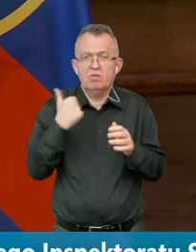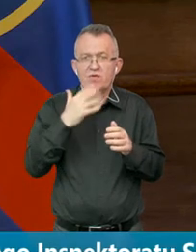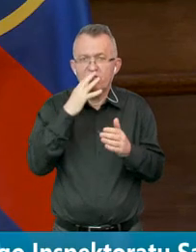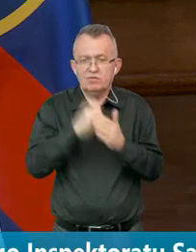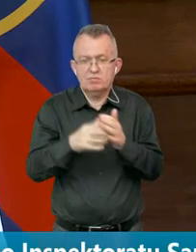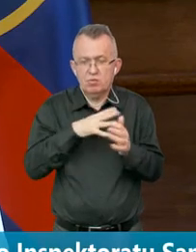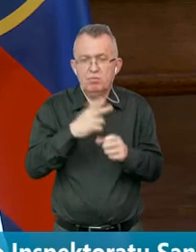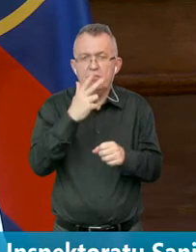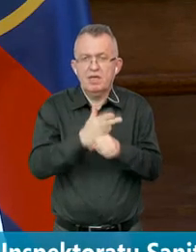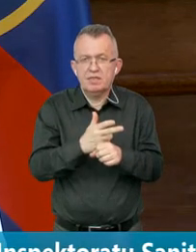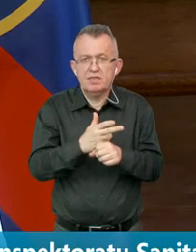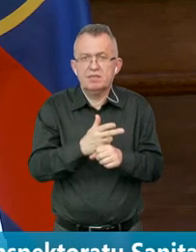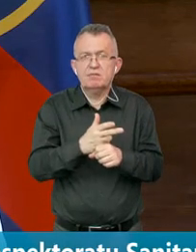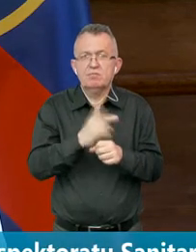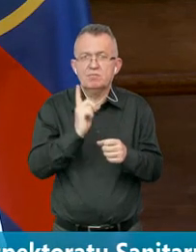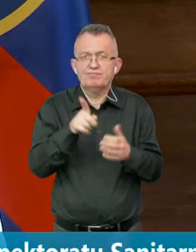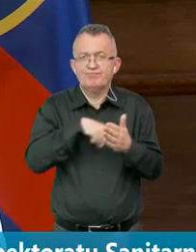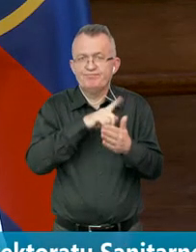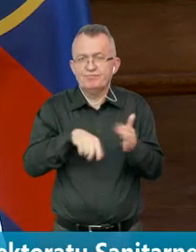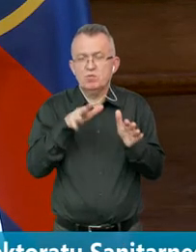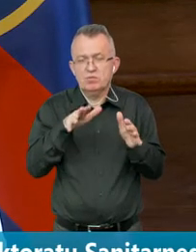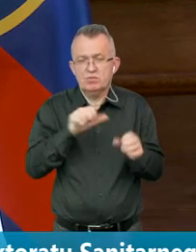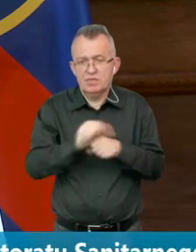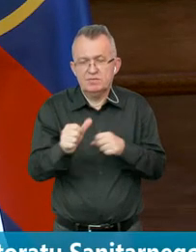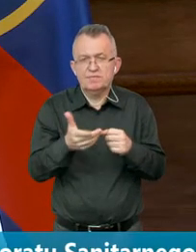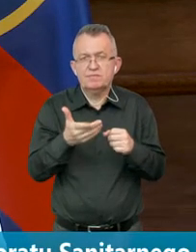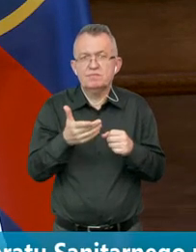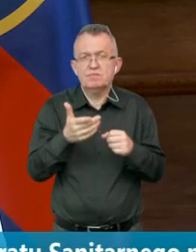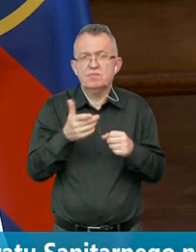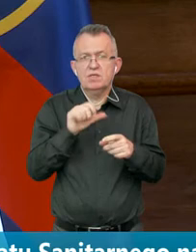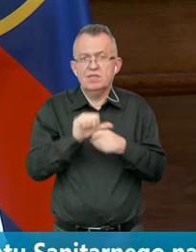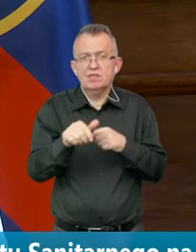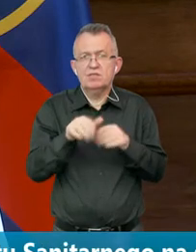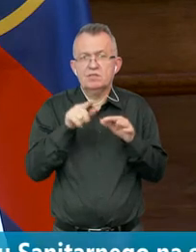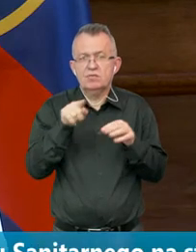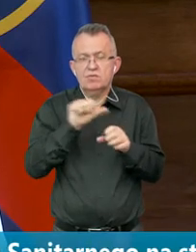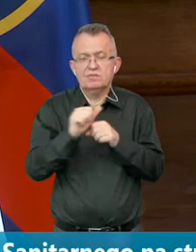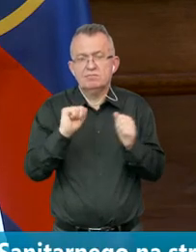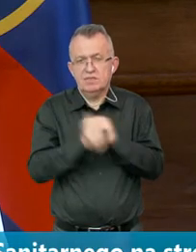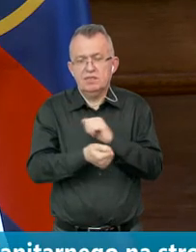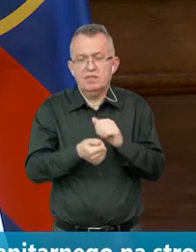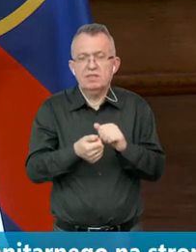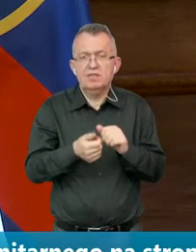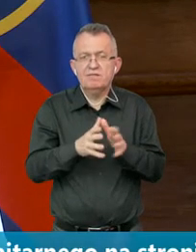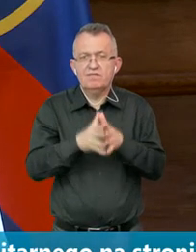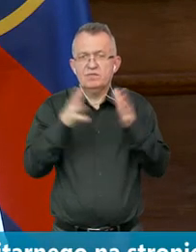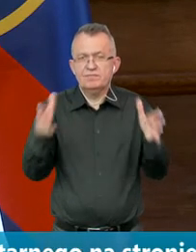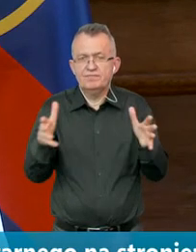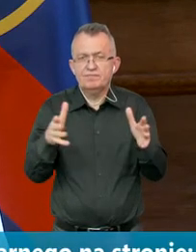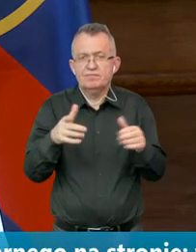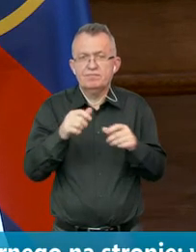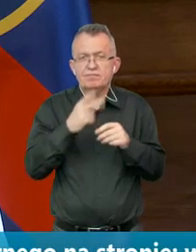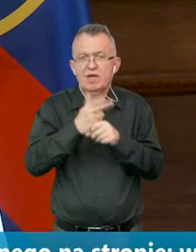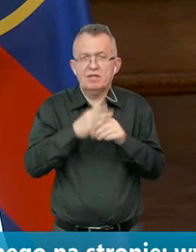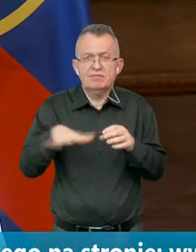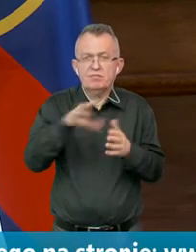dotychczas jako parking, nie mogą w tym celu służyć, więc to się niestety zdarza. Poszerzenie strefy wynikało też w